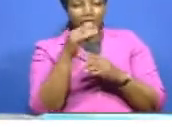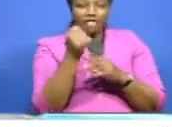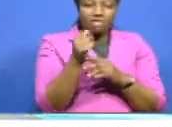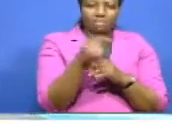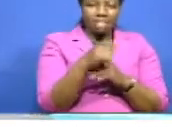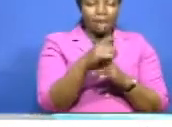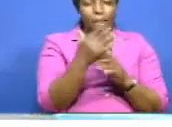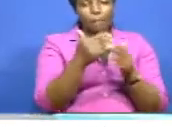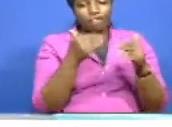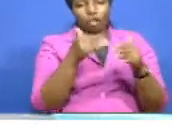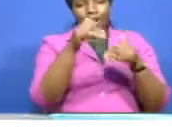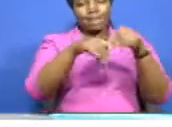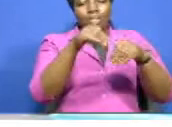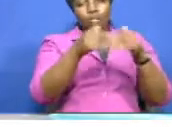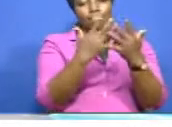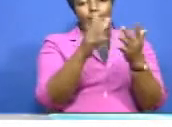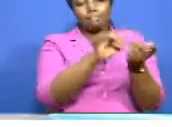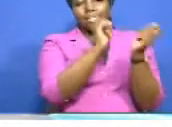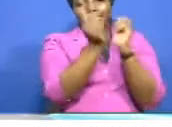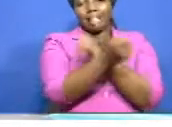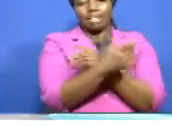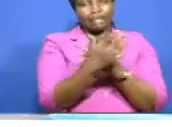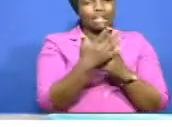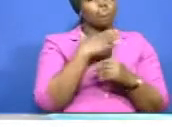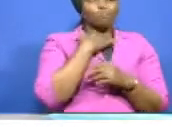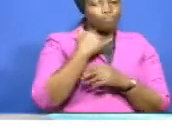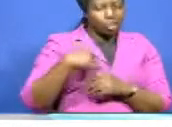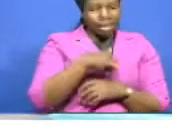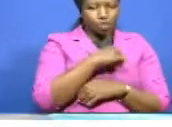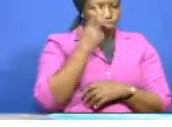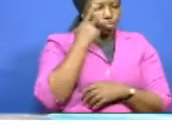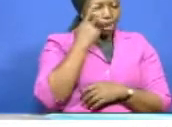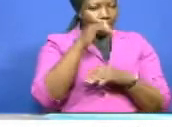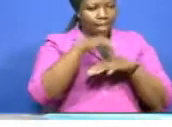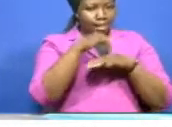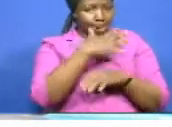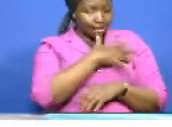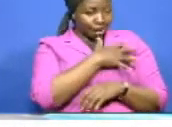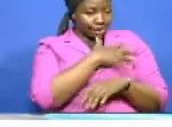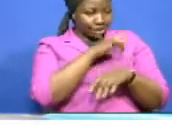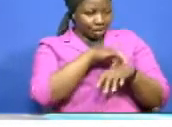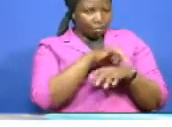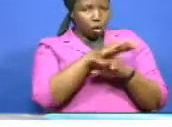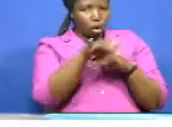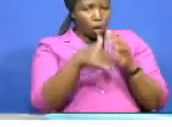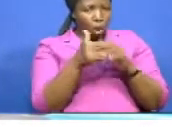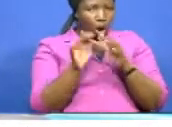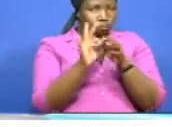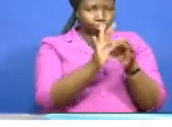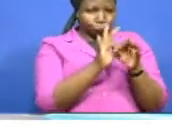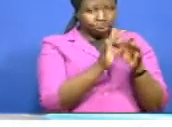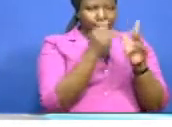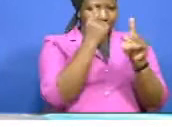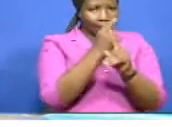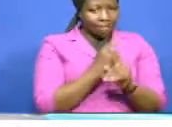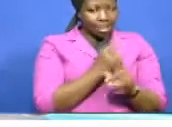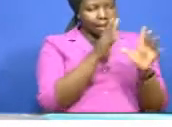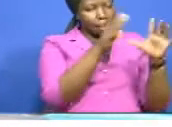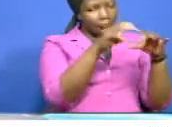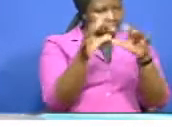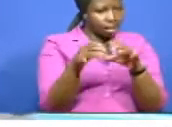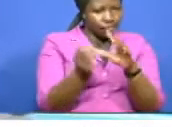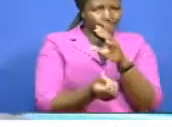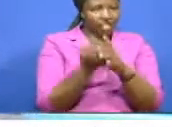uchaguzi yanabadilika. Na ningependa tuangalie NASA wakati ule ambapo walikuwa wameungana pamoja vyama kadha, na sasa hivi